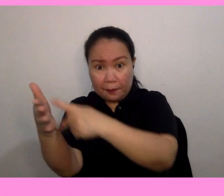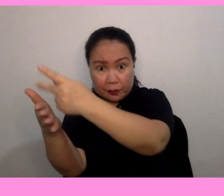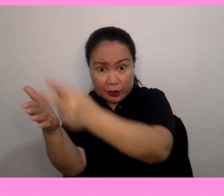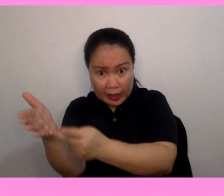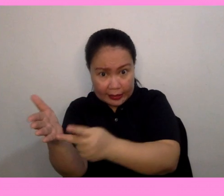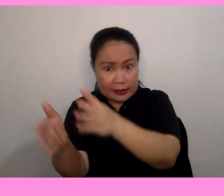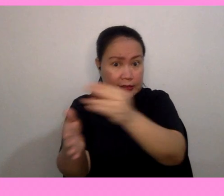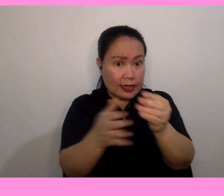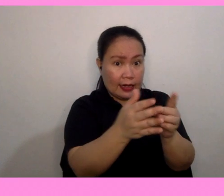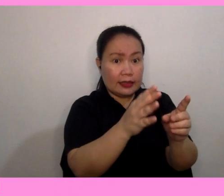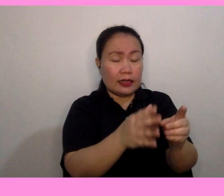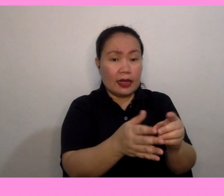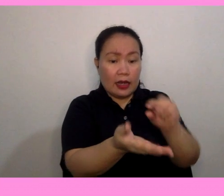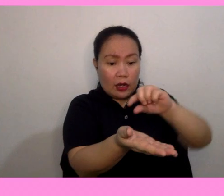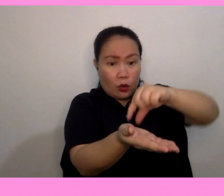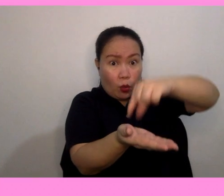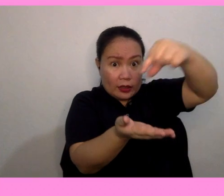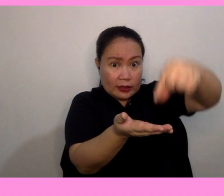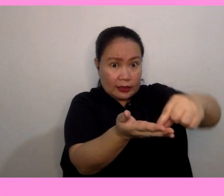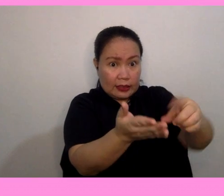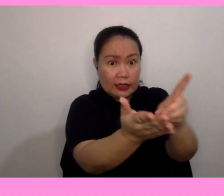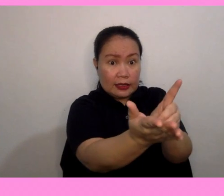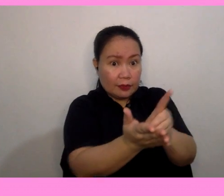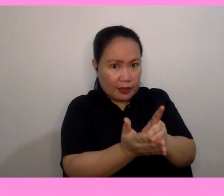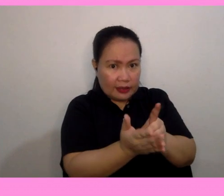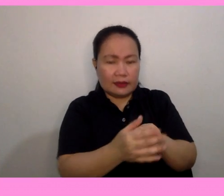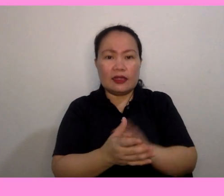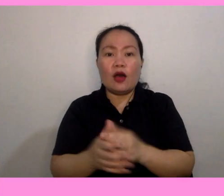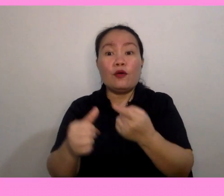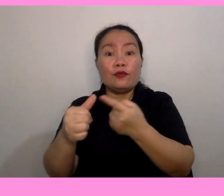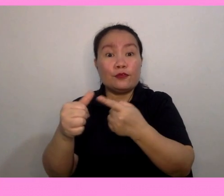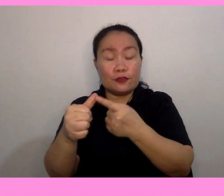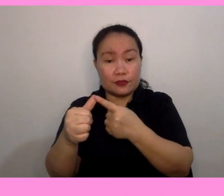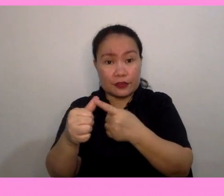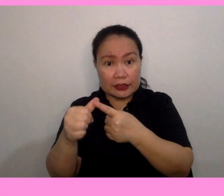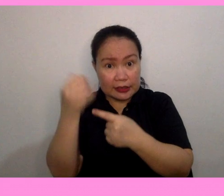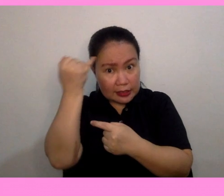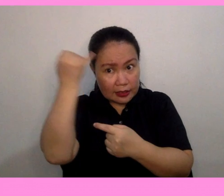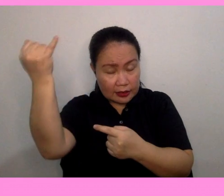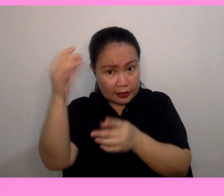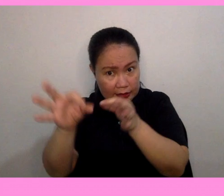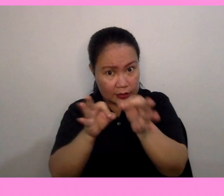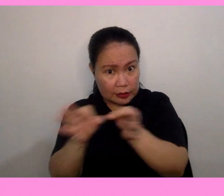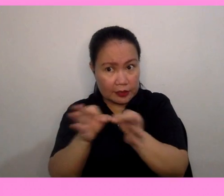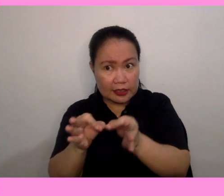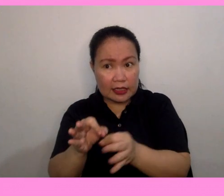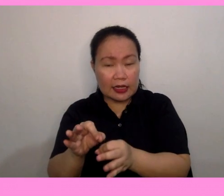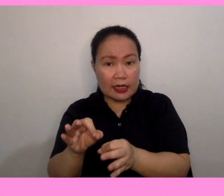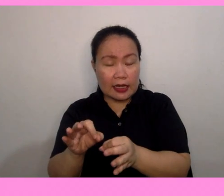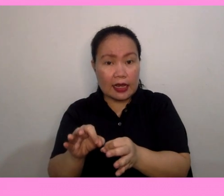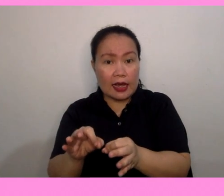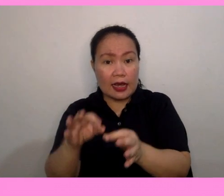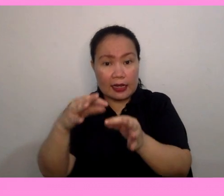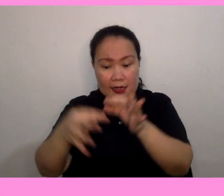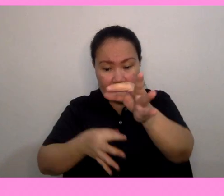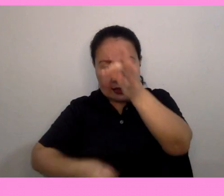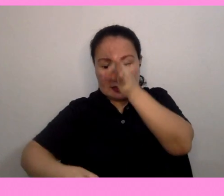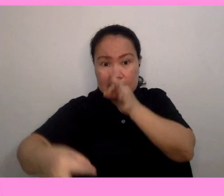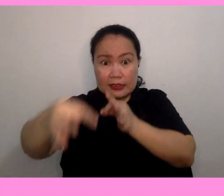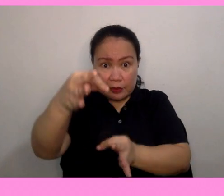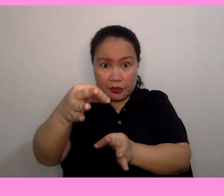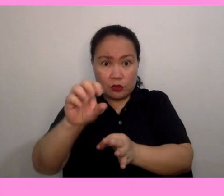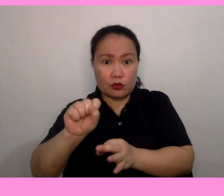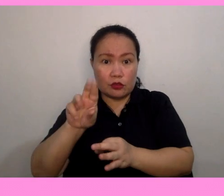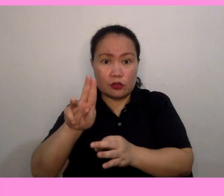presyo at quantity demanded. Ang unang konseptong nagpapaliwanag dito ay ang